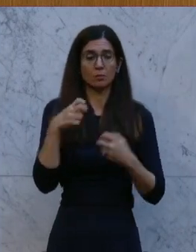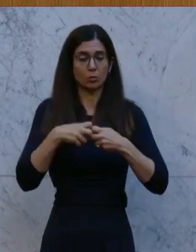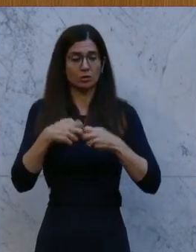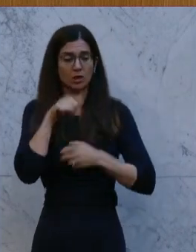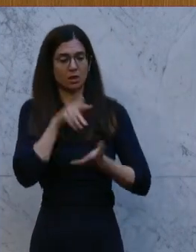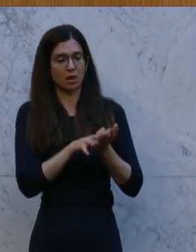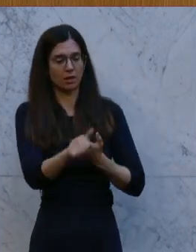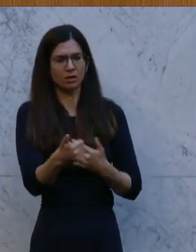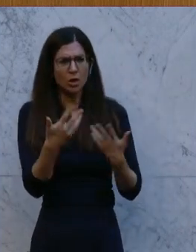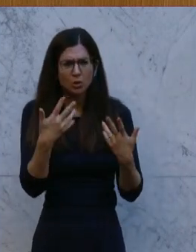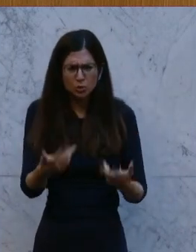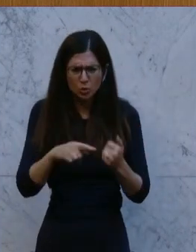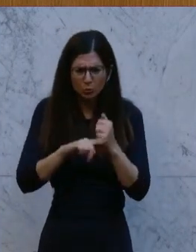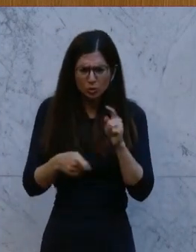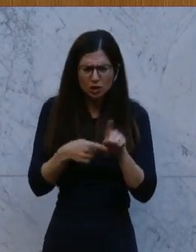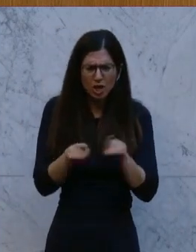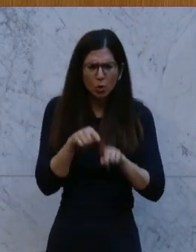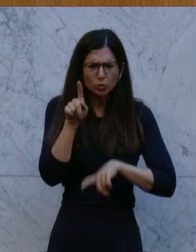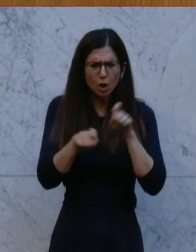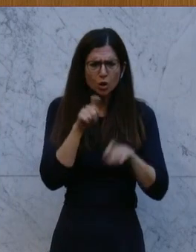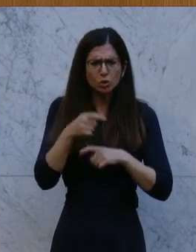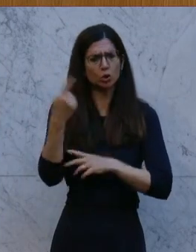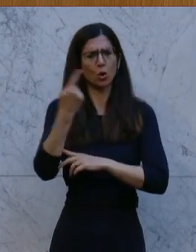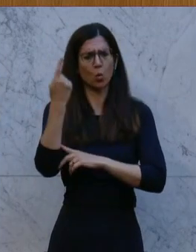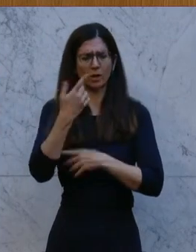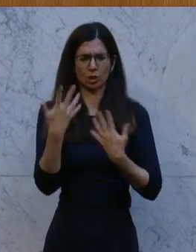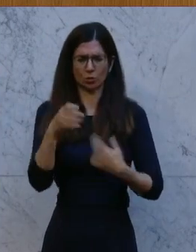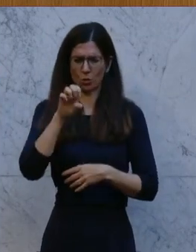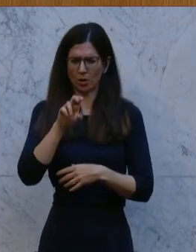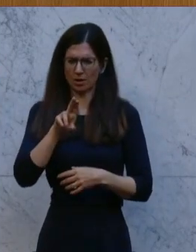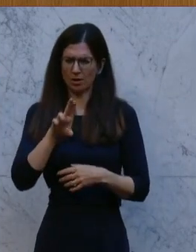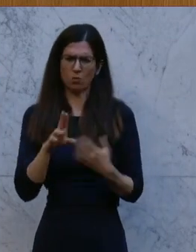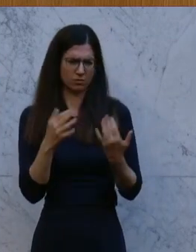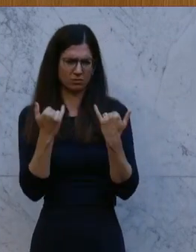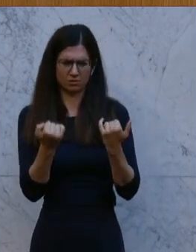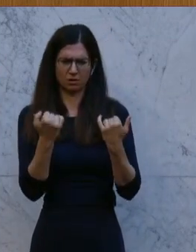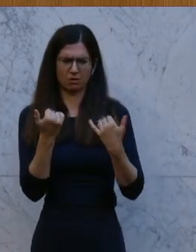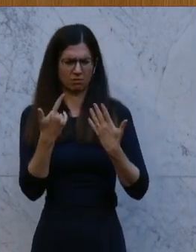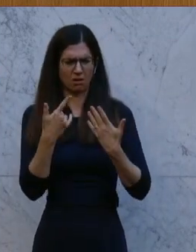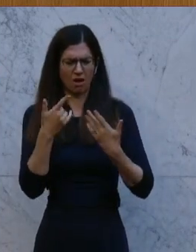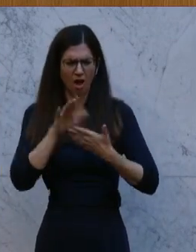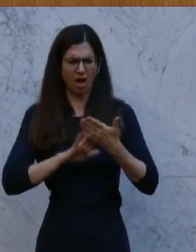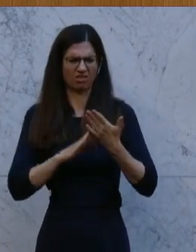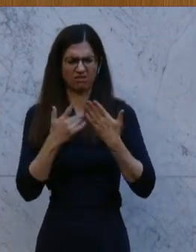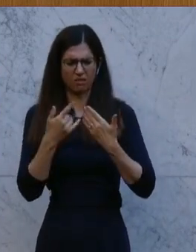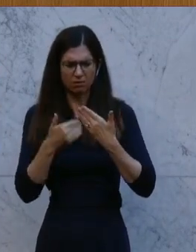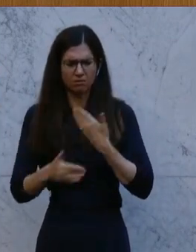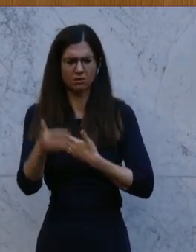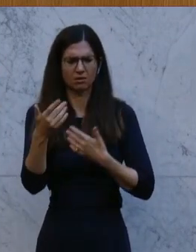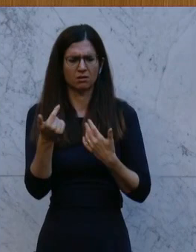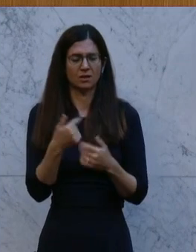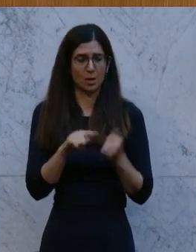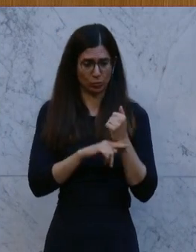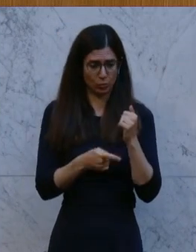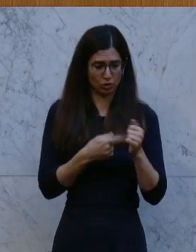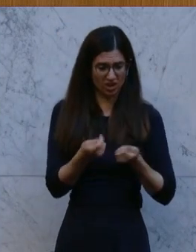und Steuerhoheit, denn das ist das Erste, was die Europäische Union einführen würde. Sie will ja nicht mehr abhängig sein von mühsamen